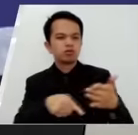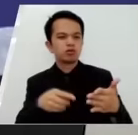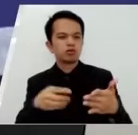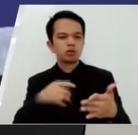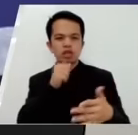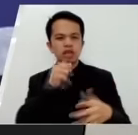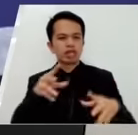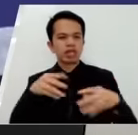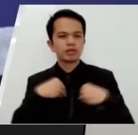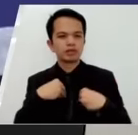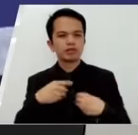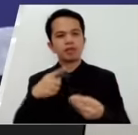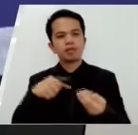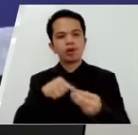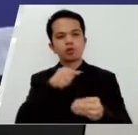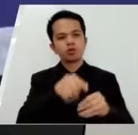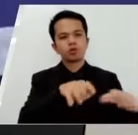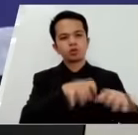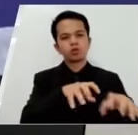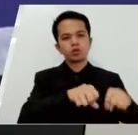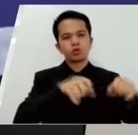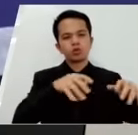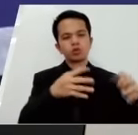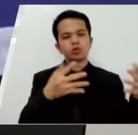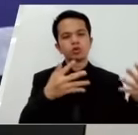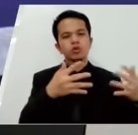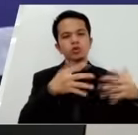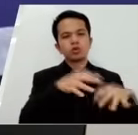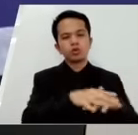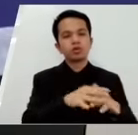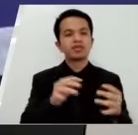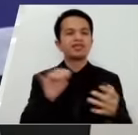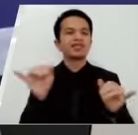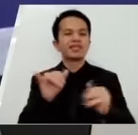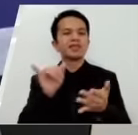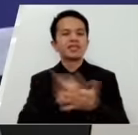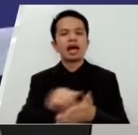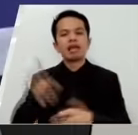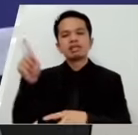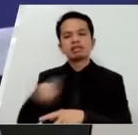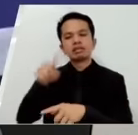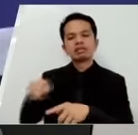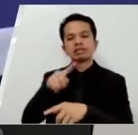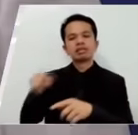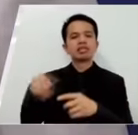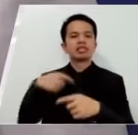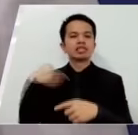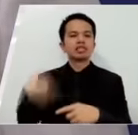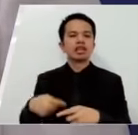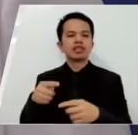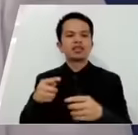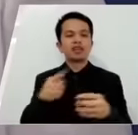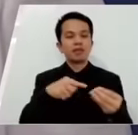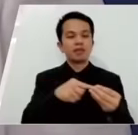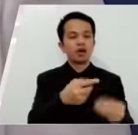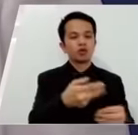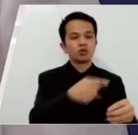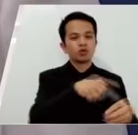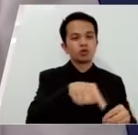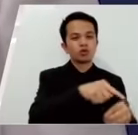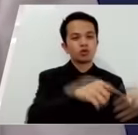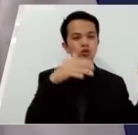summit. Ayon sa Chinese Foreign Ministry, malinaw na paninira sa China ang joint statement ng tatlong bansa. Tutol daw ang China